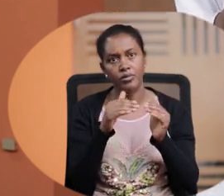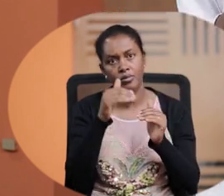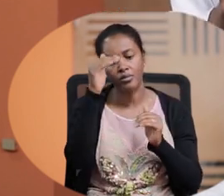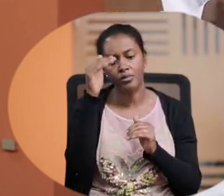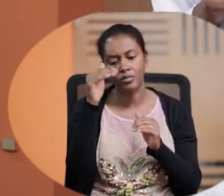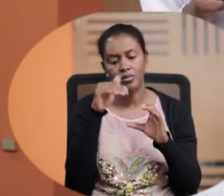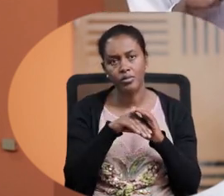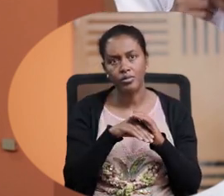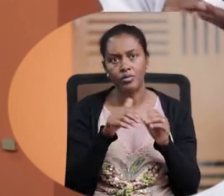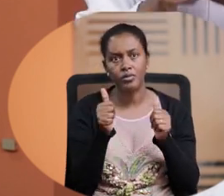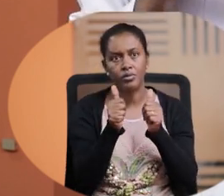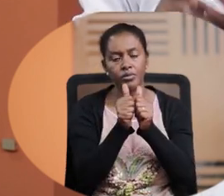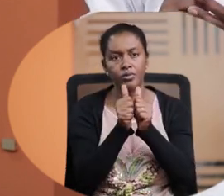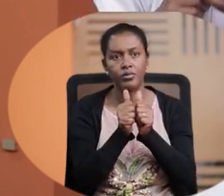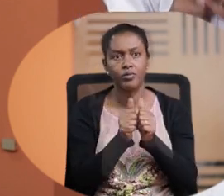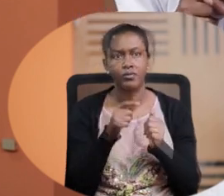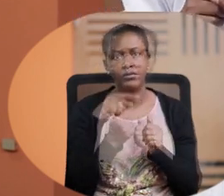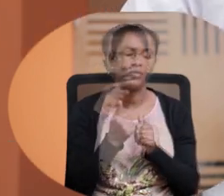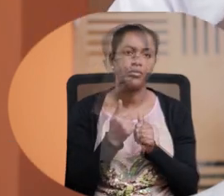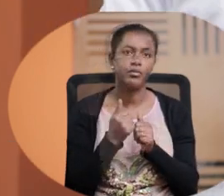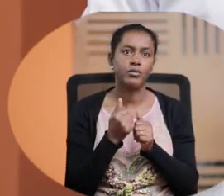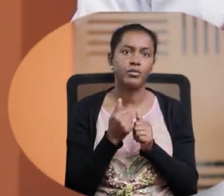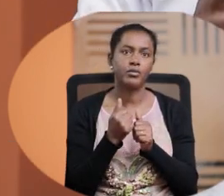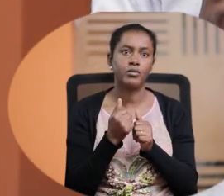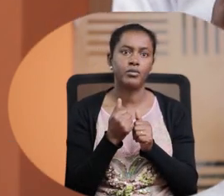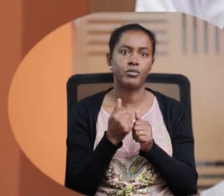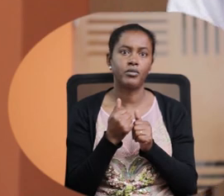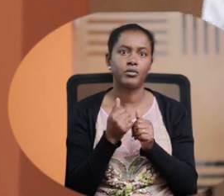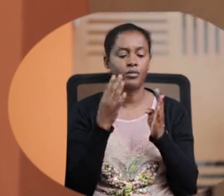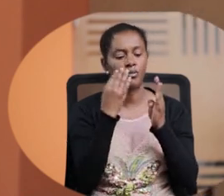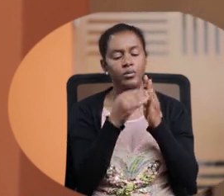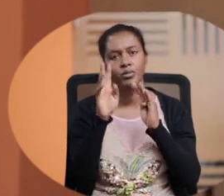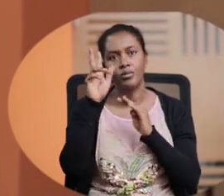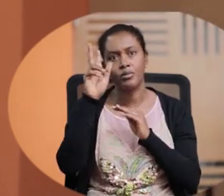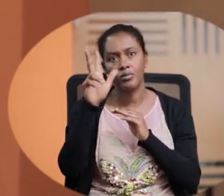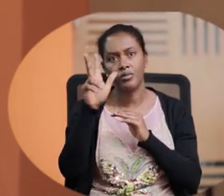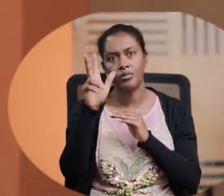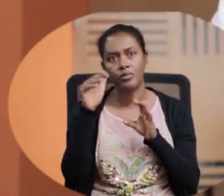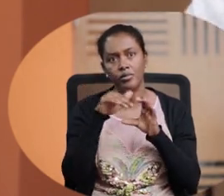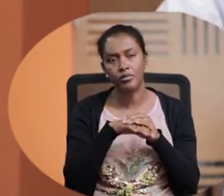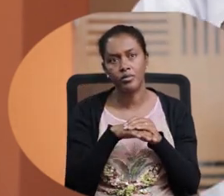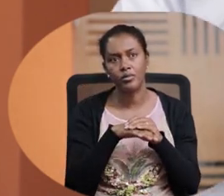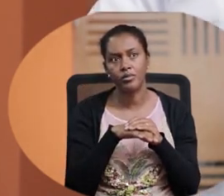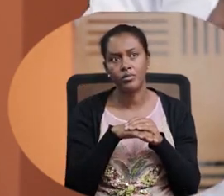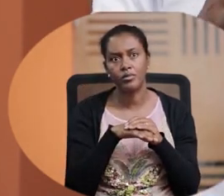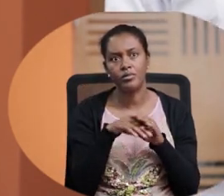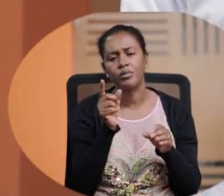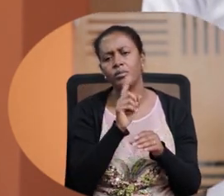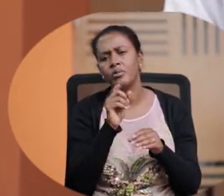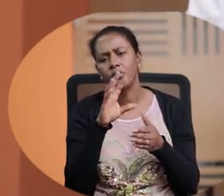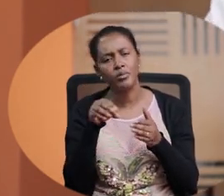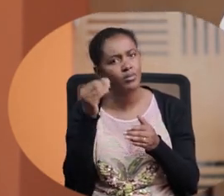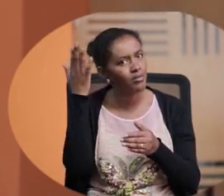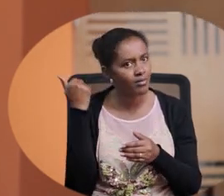ta'an kanaan dura boqonnaa 2ffaa keessattiin barattanii turtan. Kallattumaan gara boqonnaa 3ffaa dhufne immoo boqonnaa 3ffaa keessattiin maal maal fa'aa